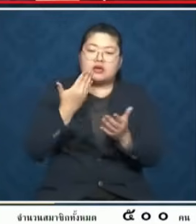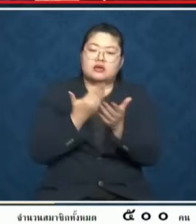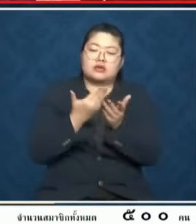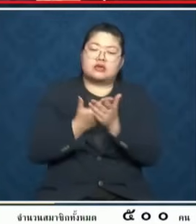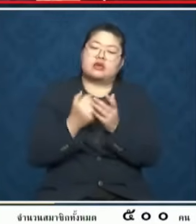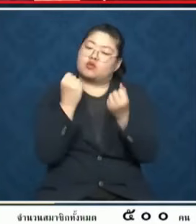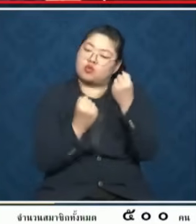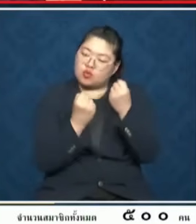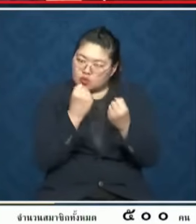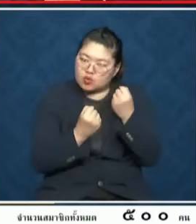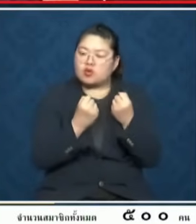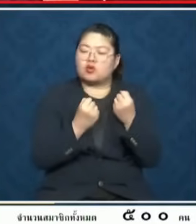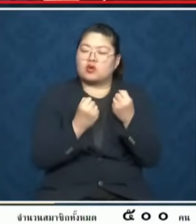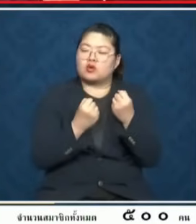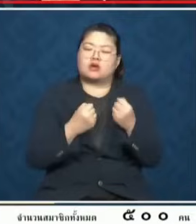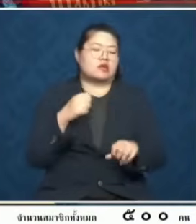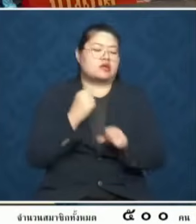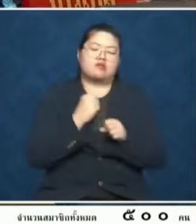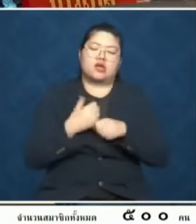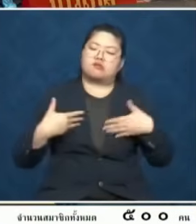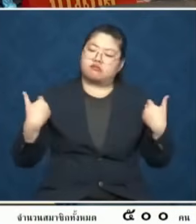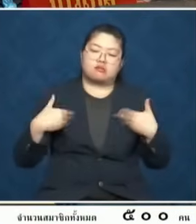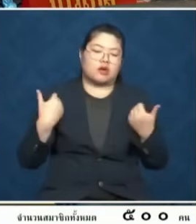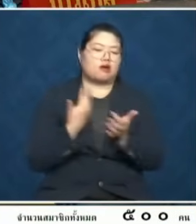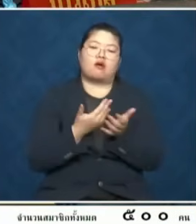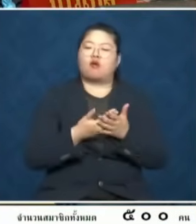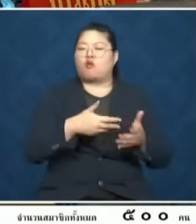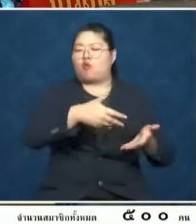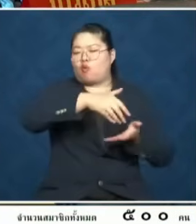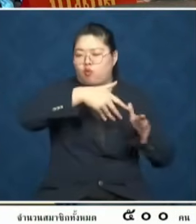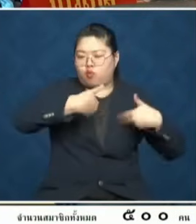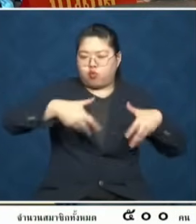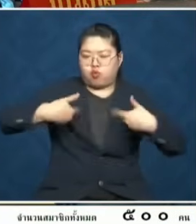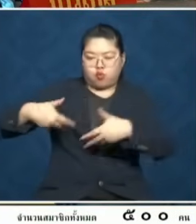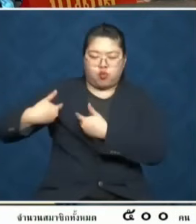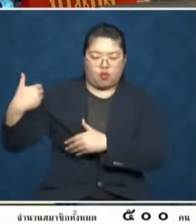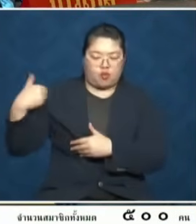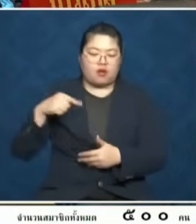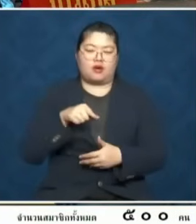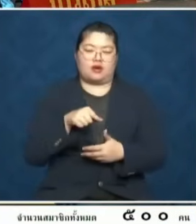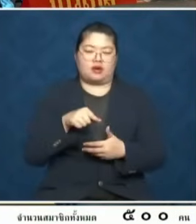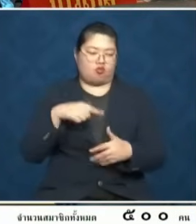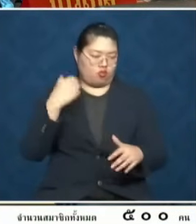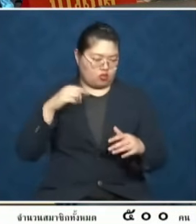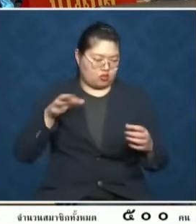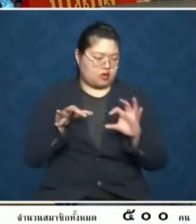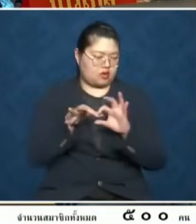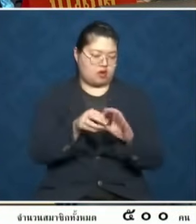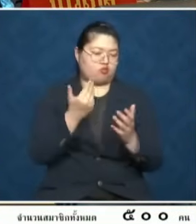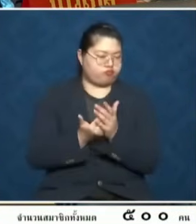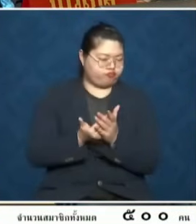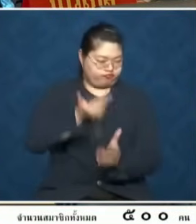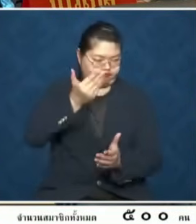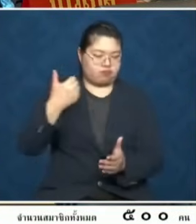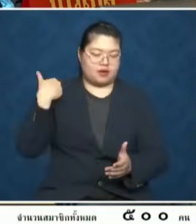แทนรถประจำตำแหน่งงานสบายๆรับรายได้หลายทางและนี่คือกลายเป็นเส้นทางเศรษฐีของกองทัพ